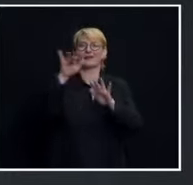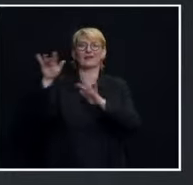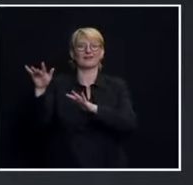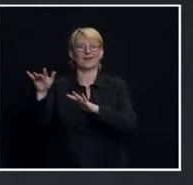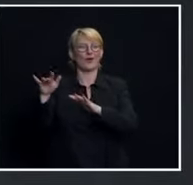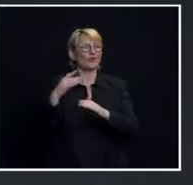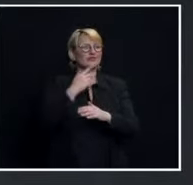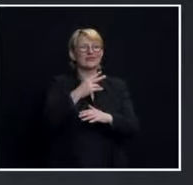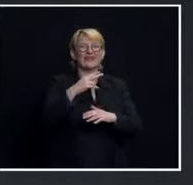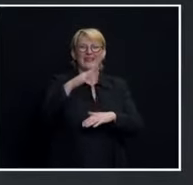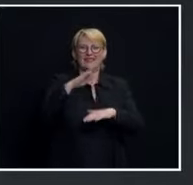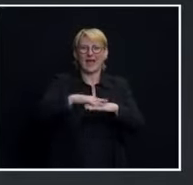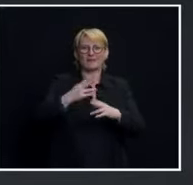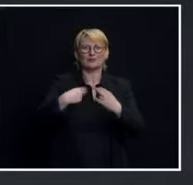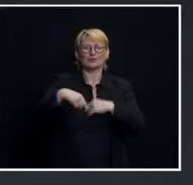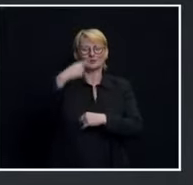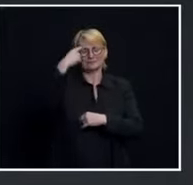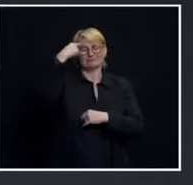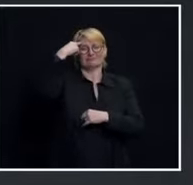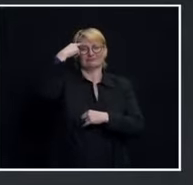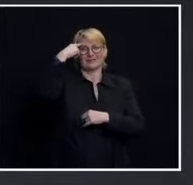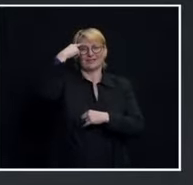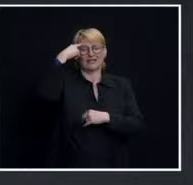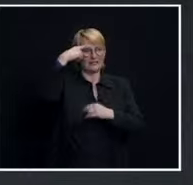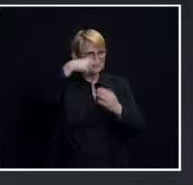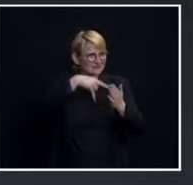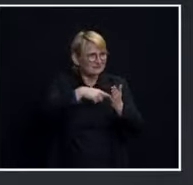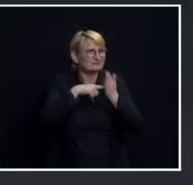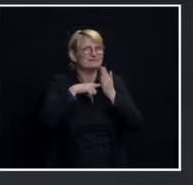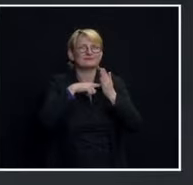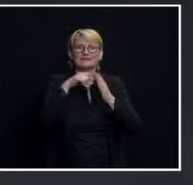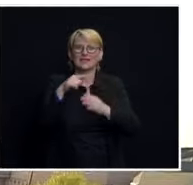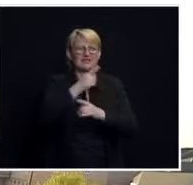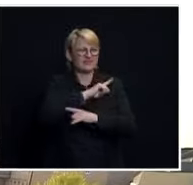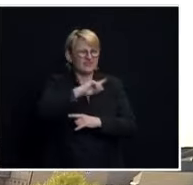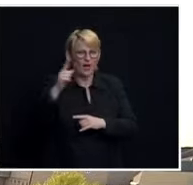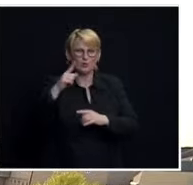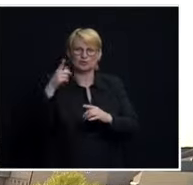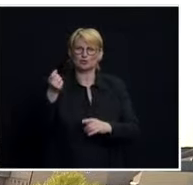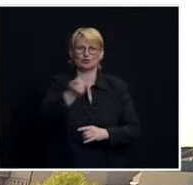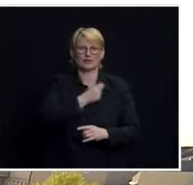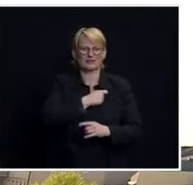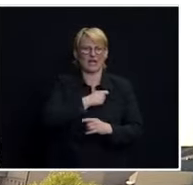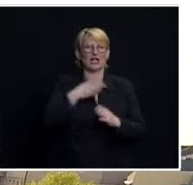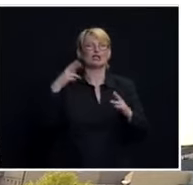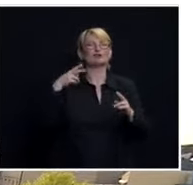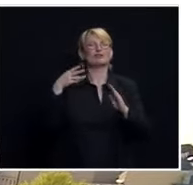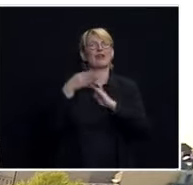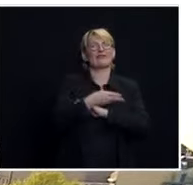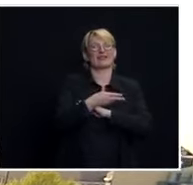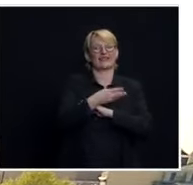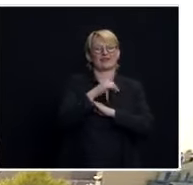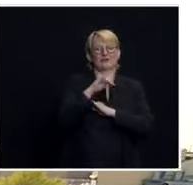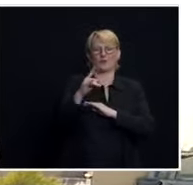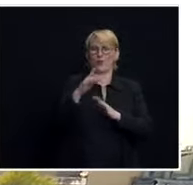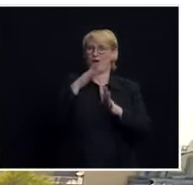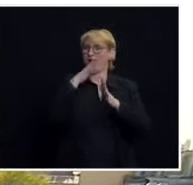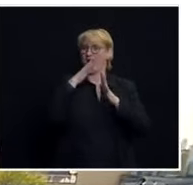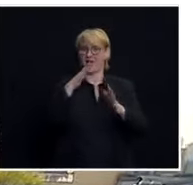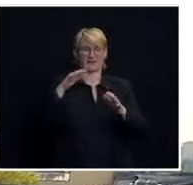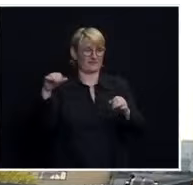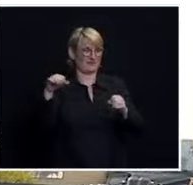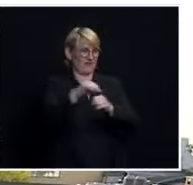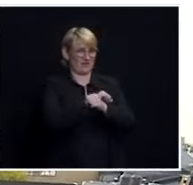genau das sichtbar. 1000 Schicksale, die stellvertretend für alle zeigen, Hass und